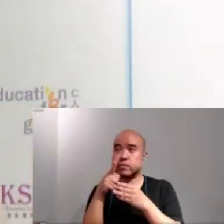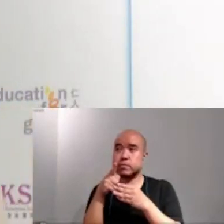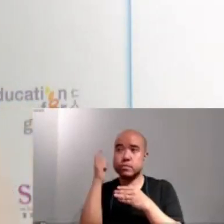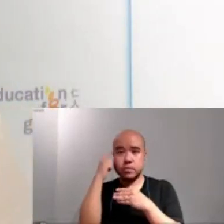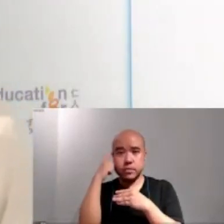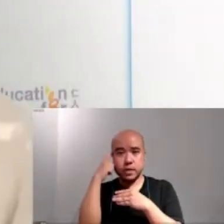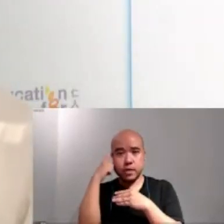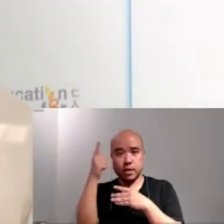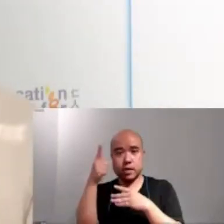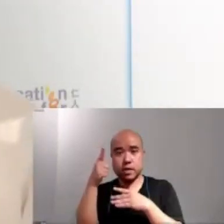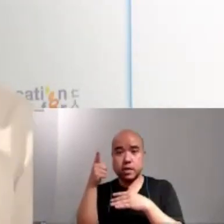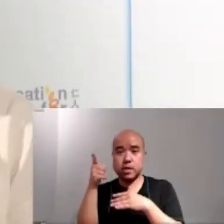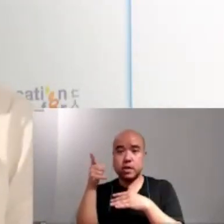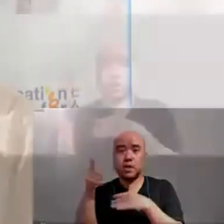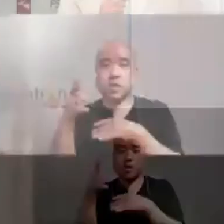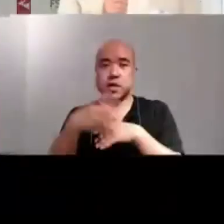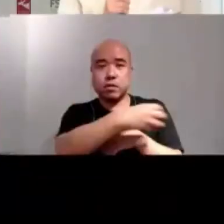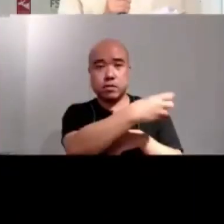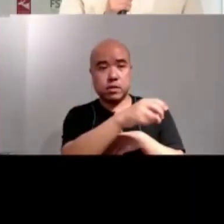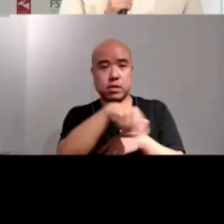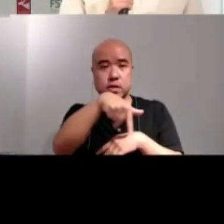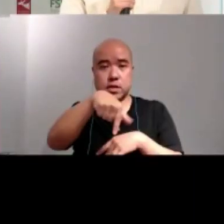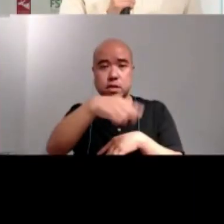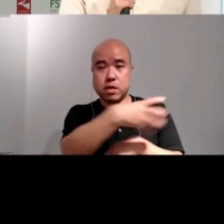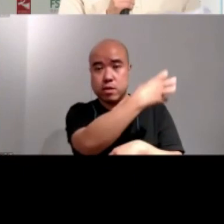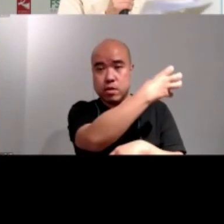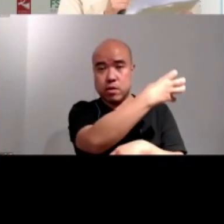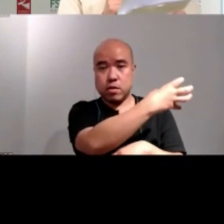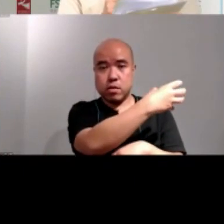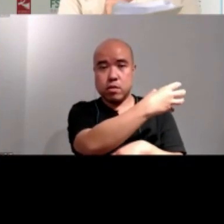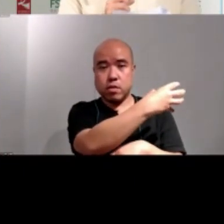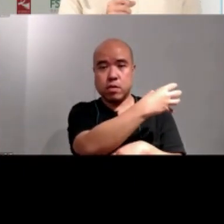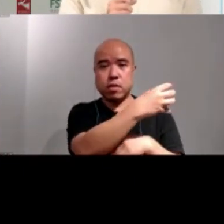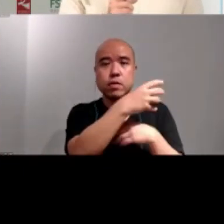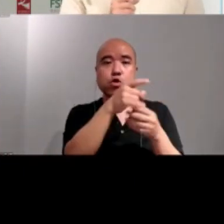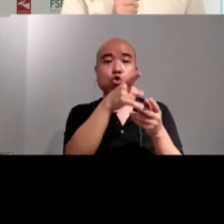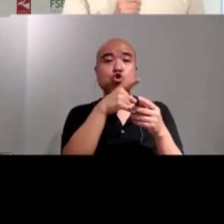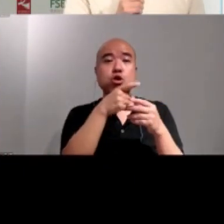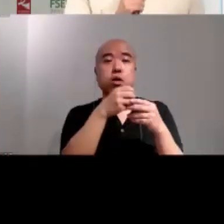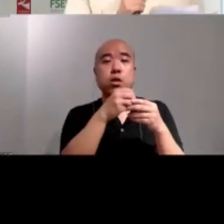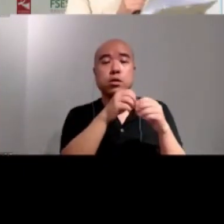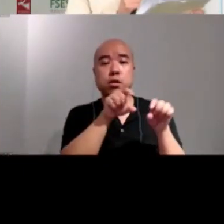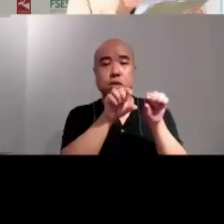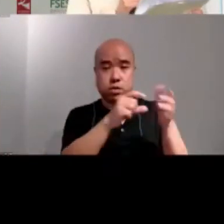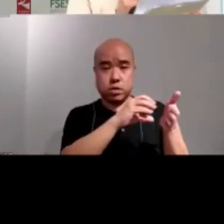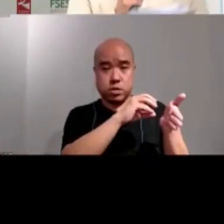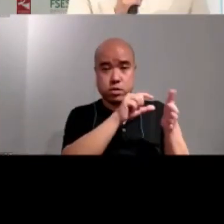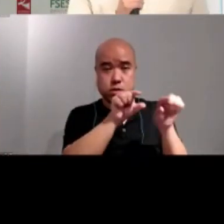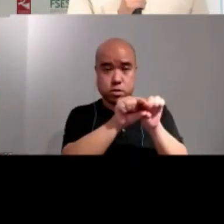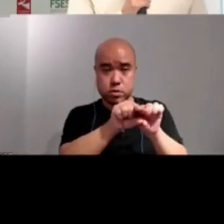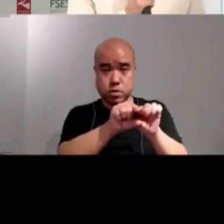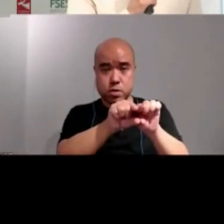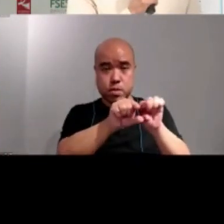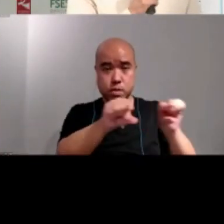可以透過螢光幕的 QR Code， 跟著或者是點擊那個聊天對話的連結，可以填寫問